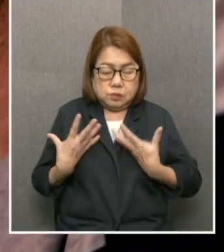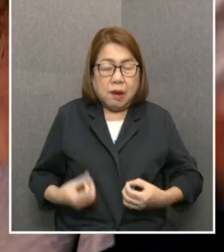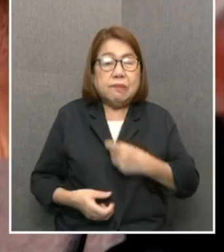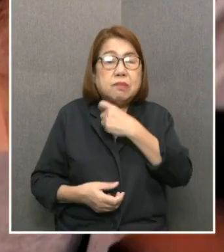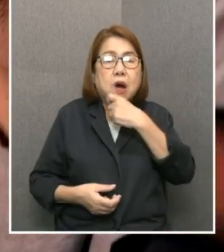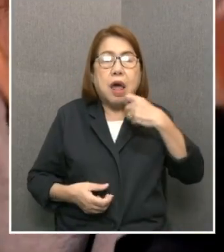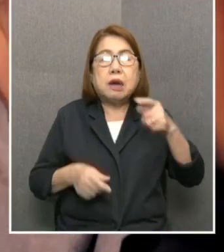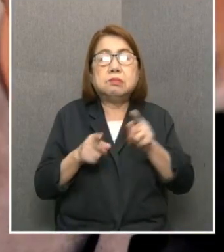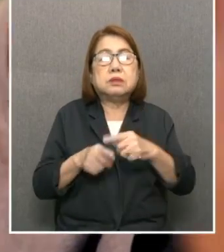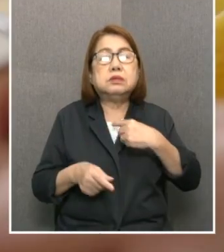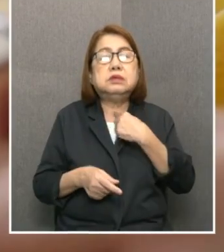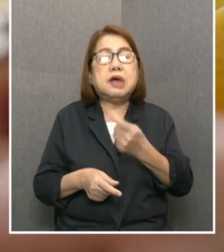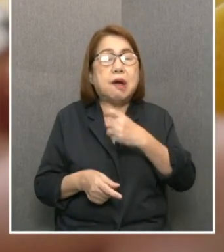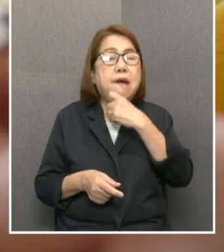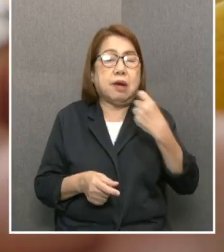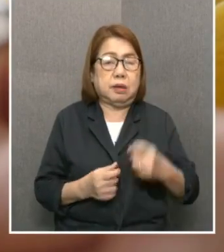ชุ่มชื้นด้วย